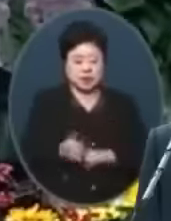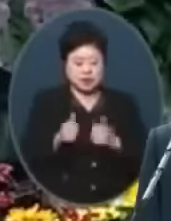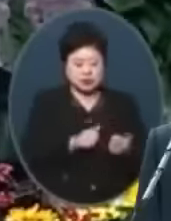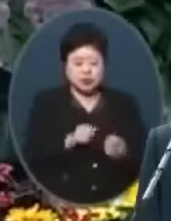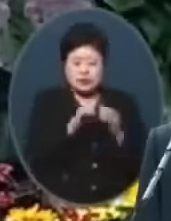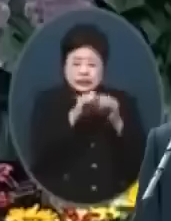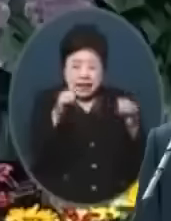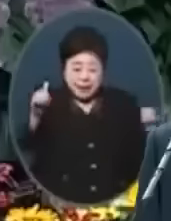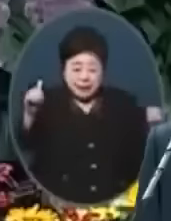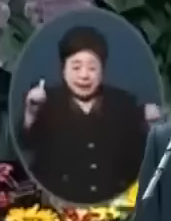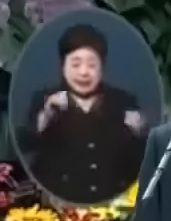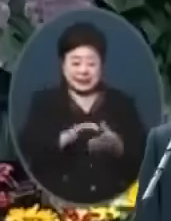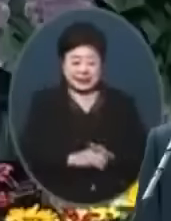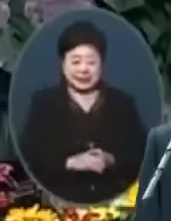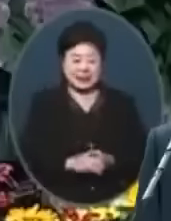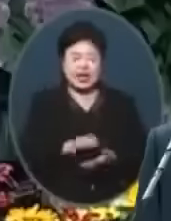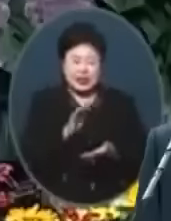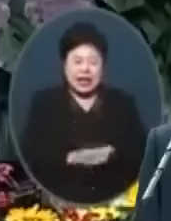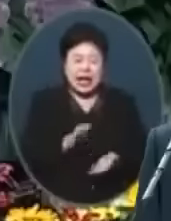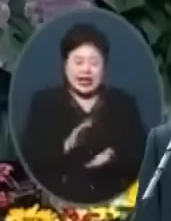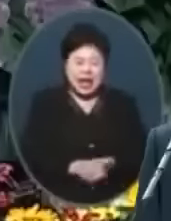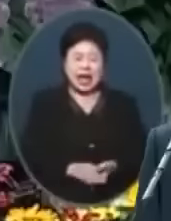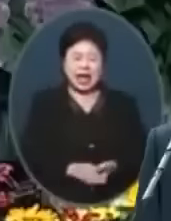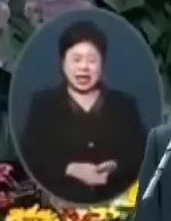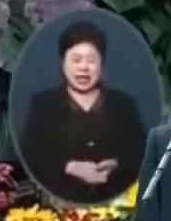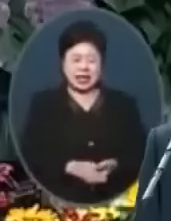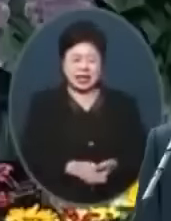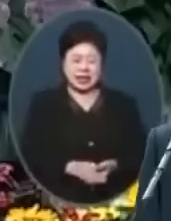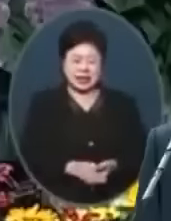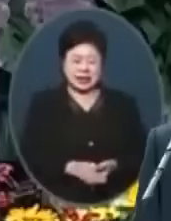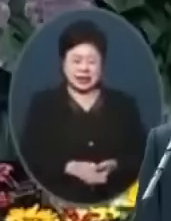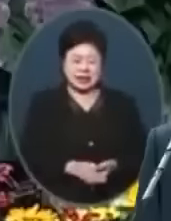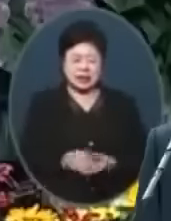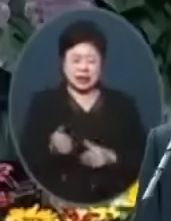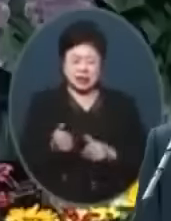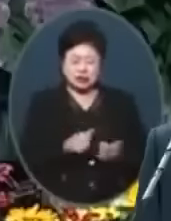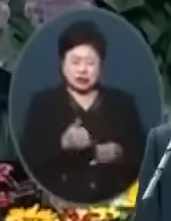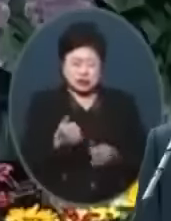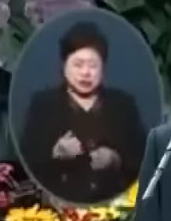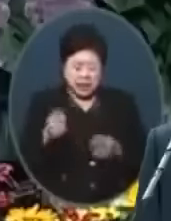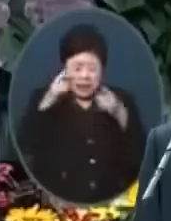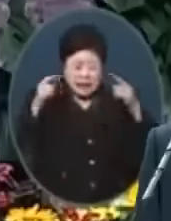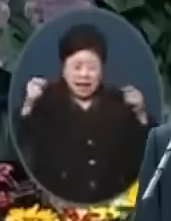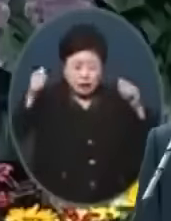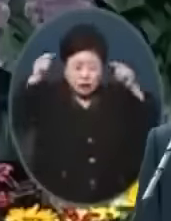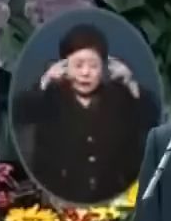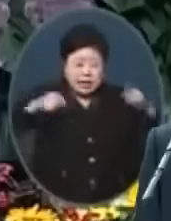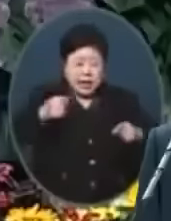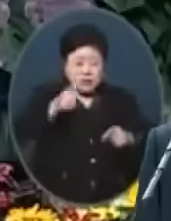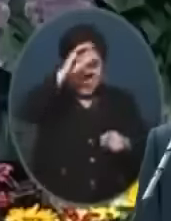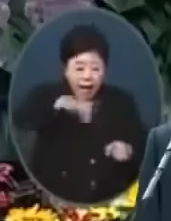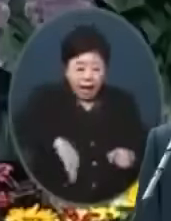죽는 사람이 야, 내 숨넉이 넘어가기 전에 내 대학 졸업장 가져오너라.